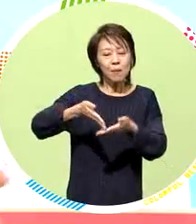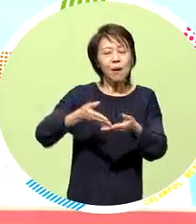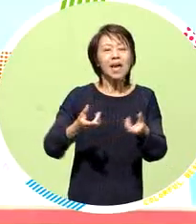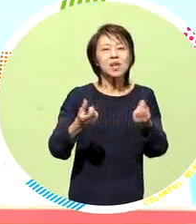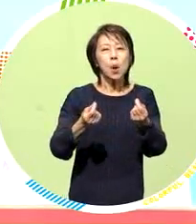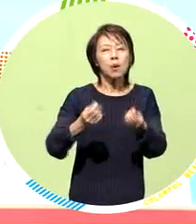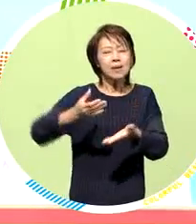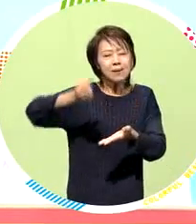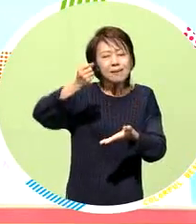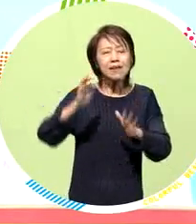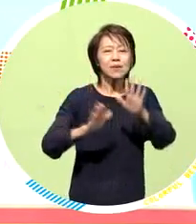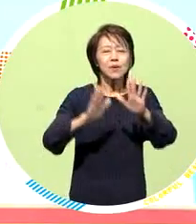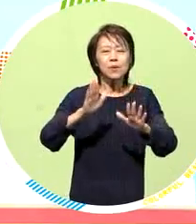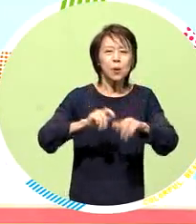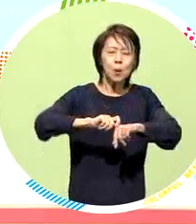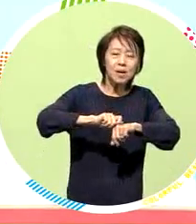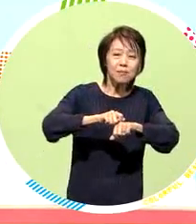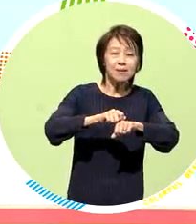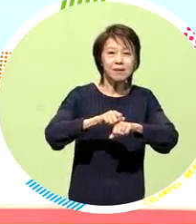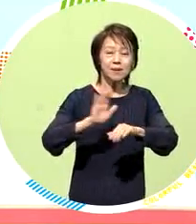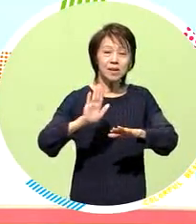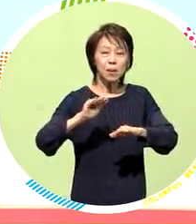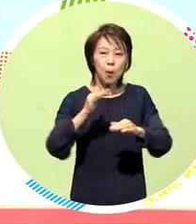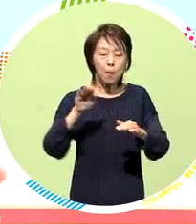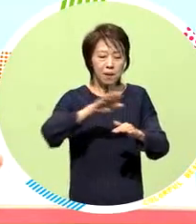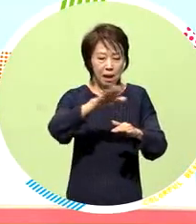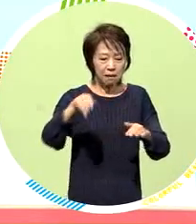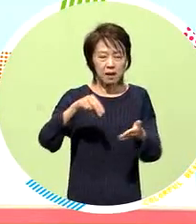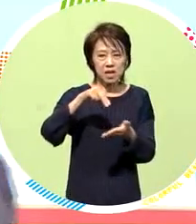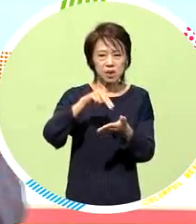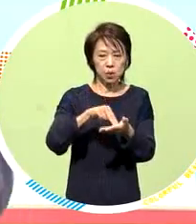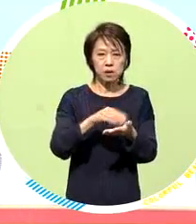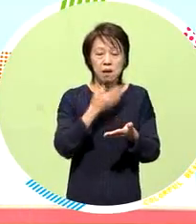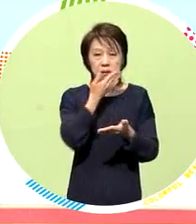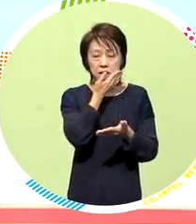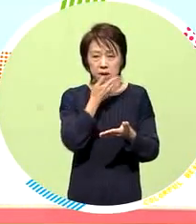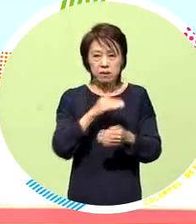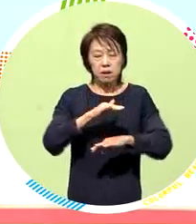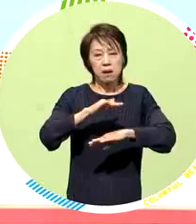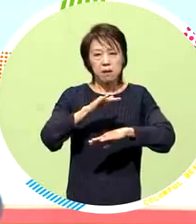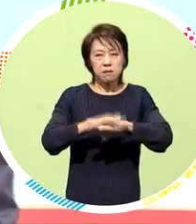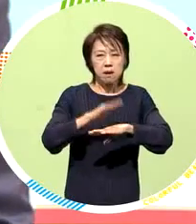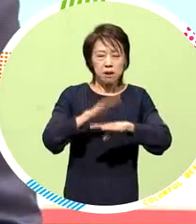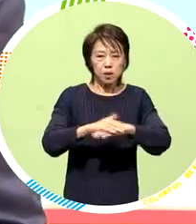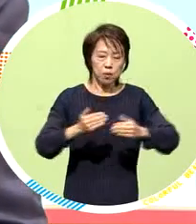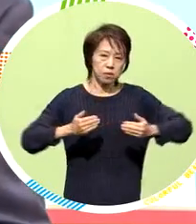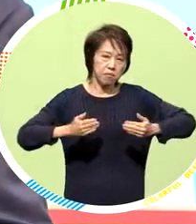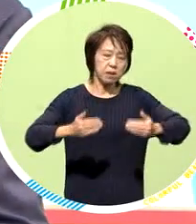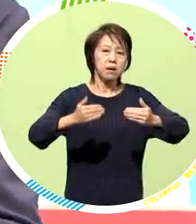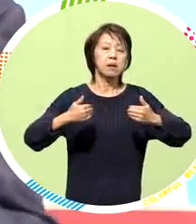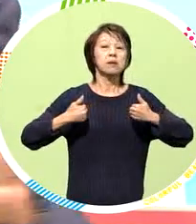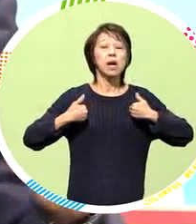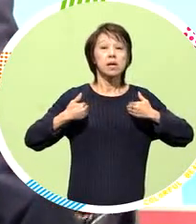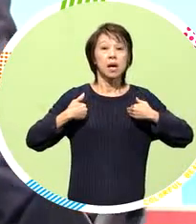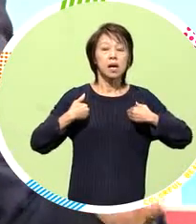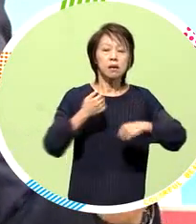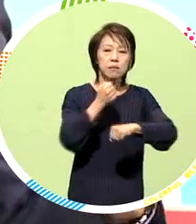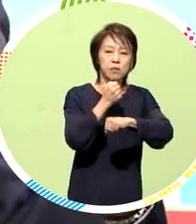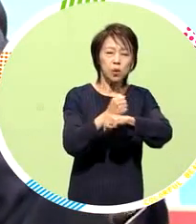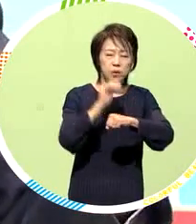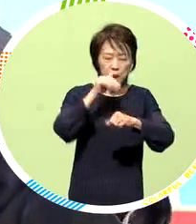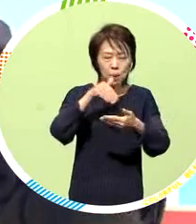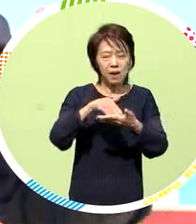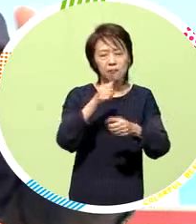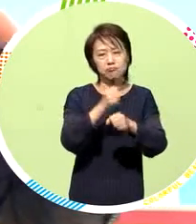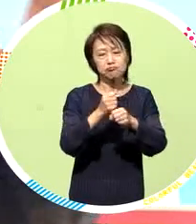状況非常に厳しい中ではありましたけどもみなさんにとって大事な政策もでどんどん出て進めていかなきゃいけないという中で苦労し予算作り